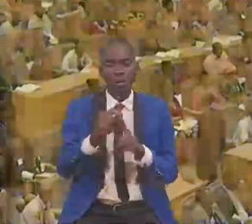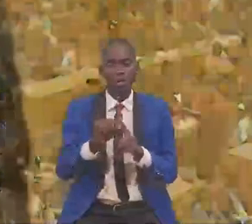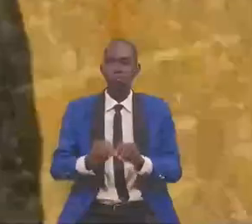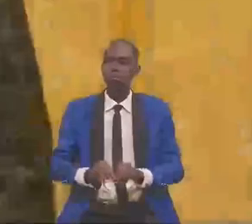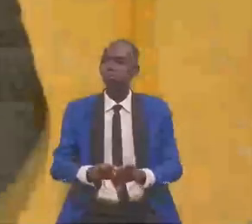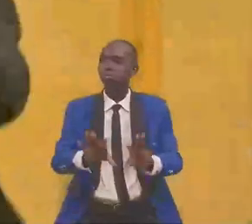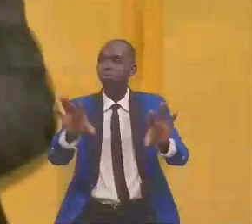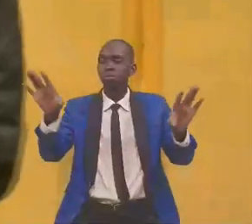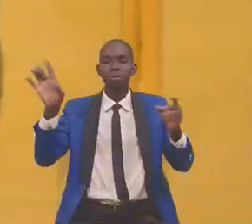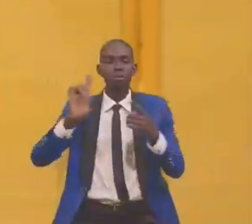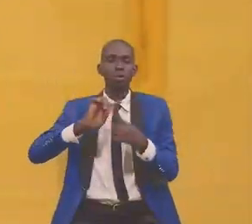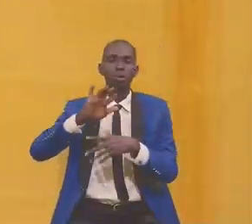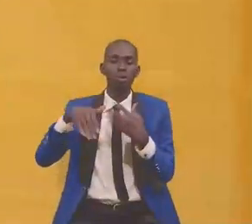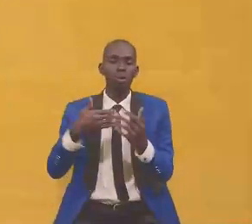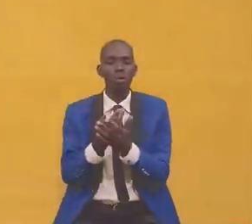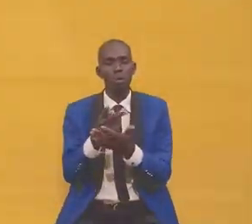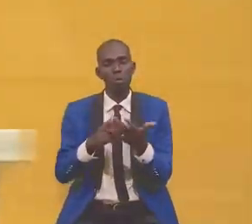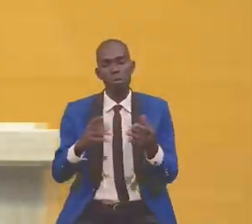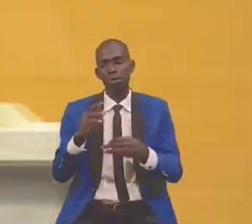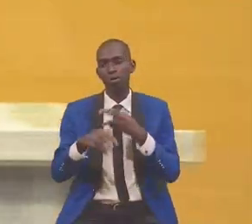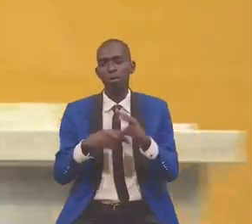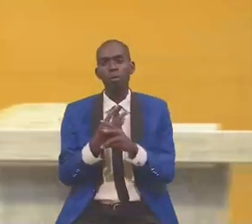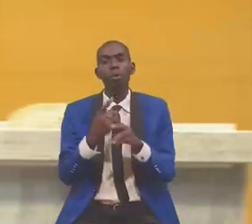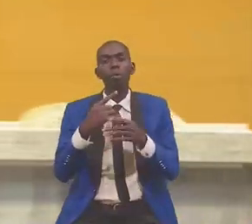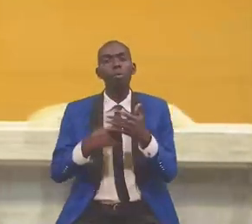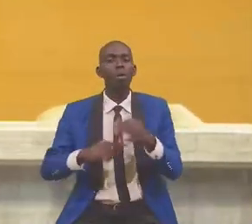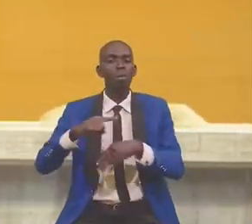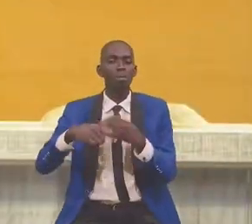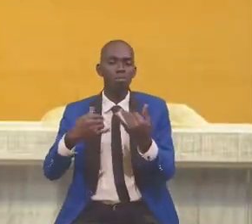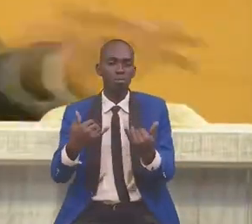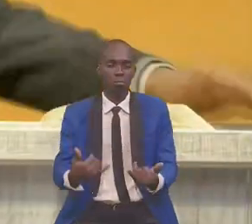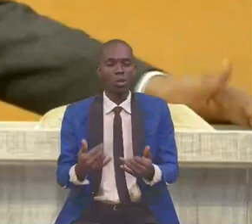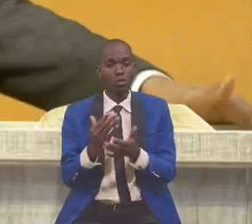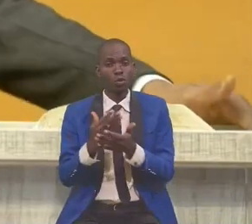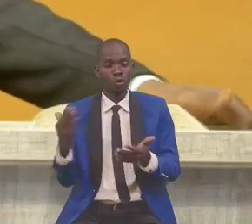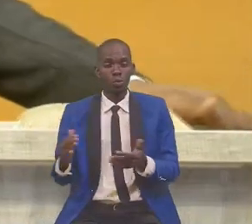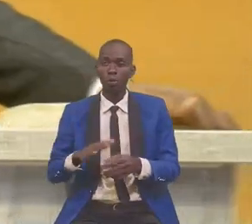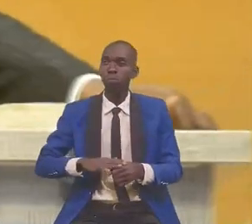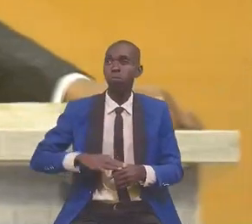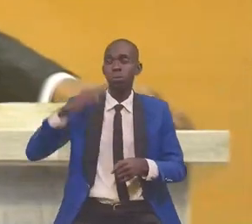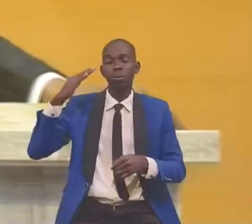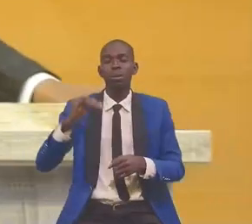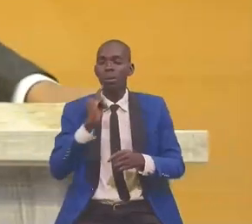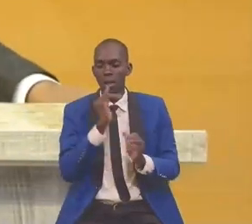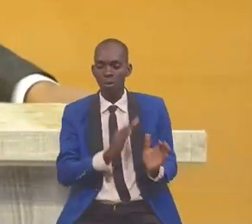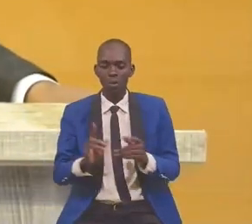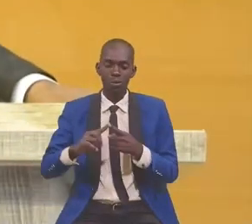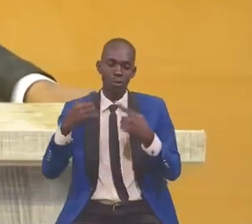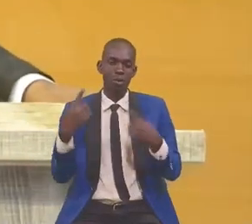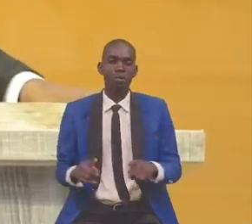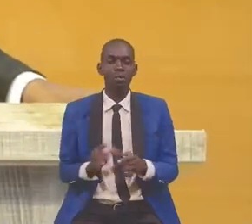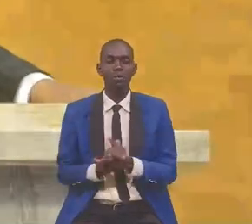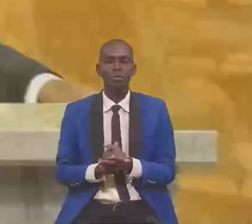du monde. Et aujourd'hui, quelque chose d'explosif est sur le point d'arriver. À travers